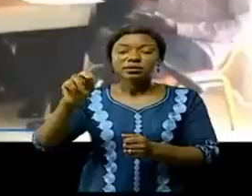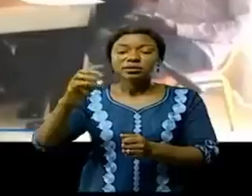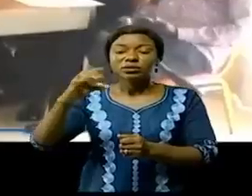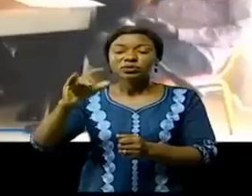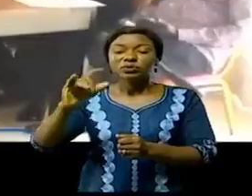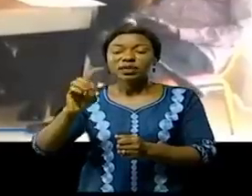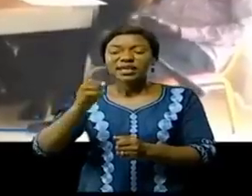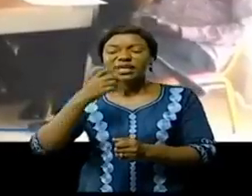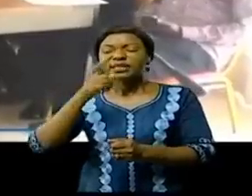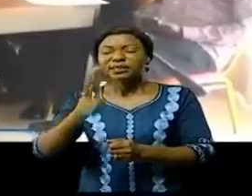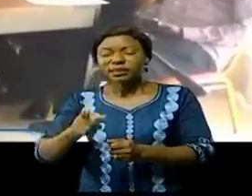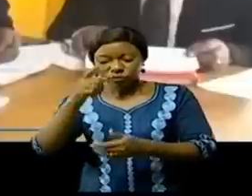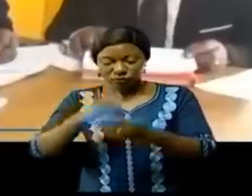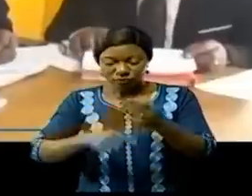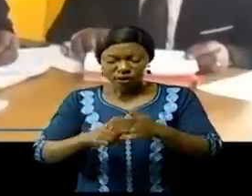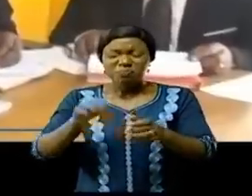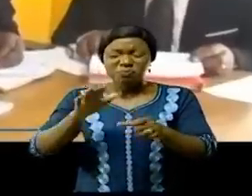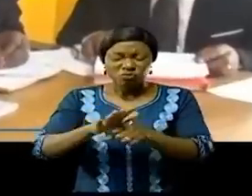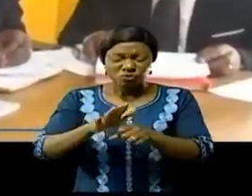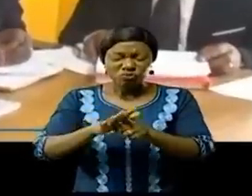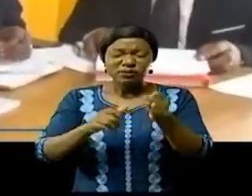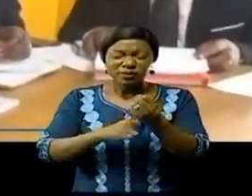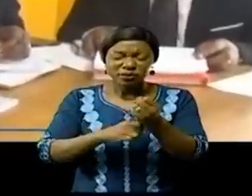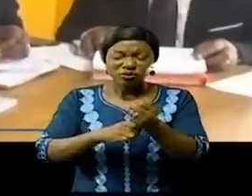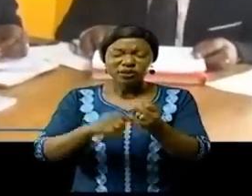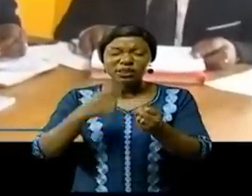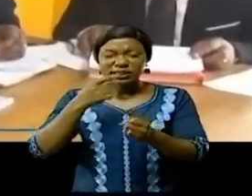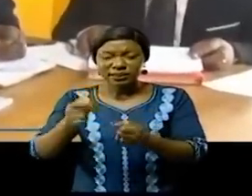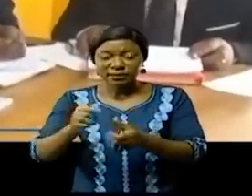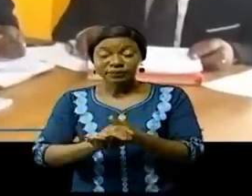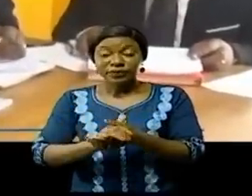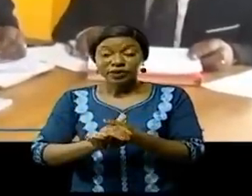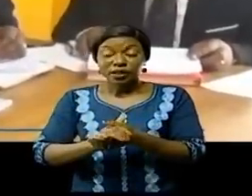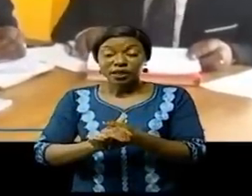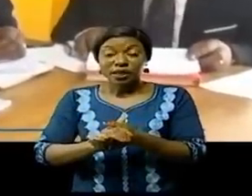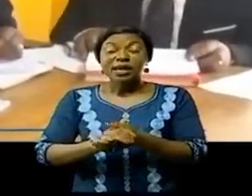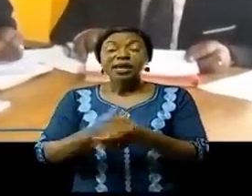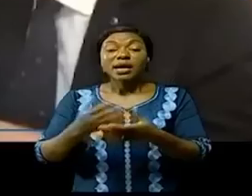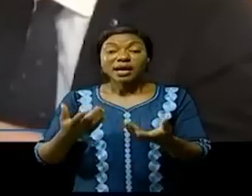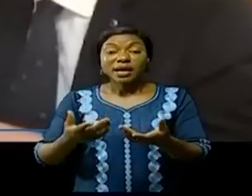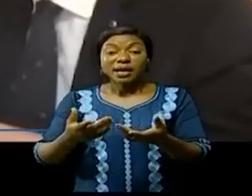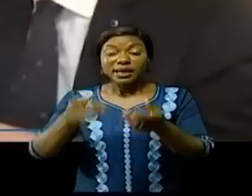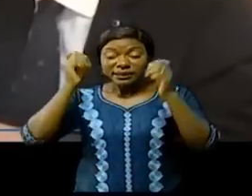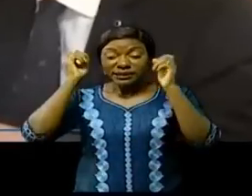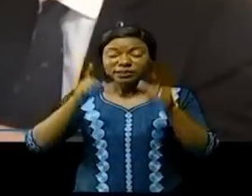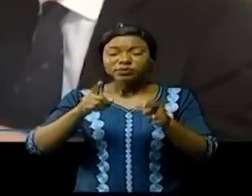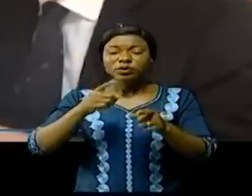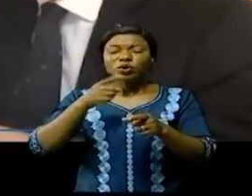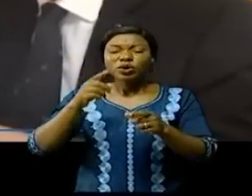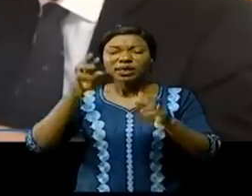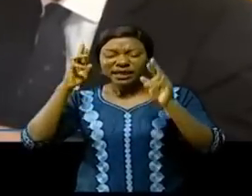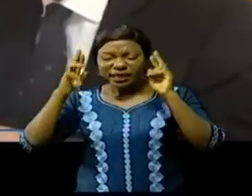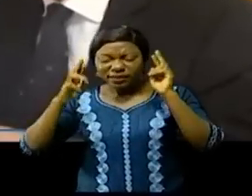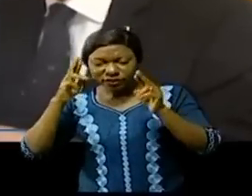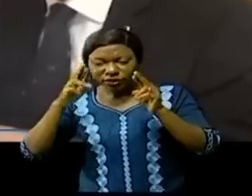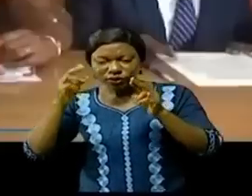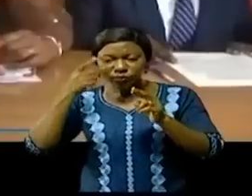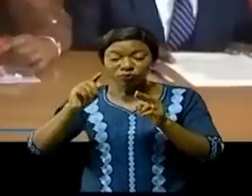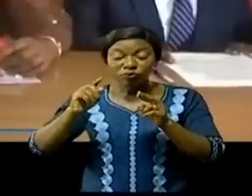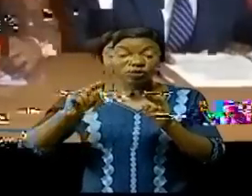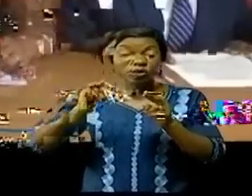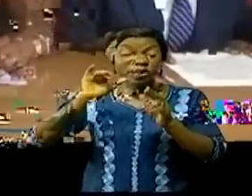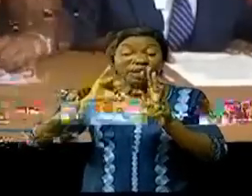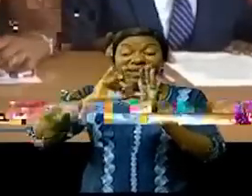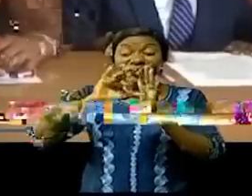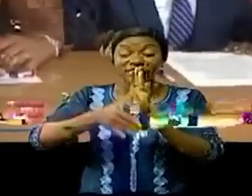qui défraie la chronique. En effet, la commission de discipline et d'éthique professionnelle a passé en revue la vidéo dans laquelle